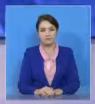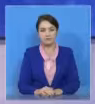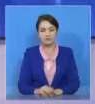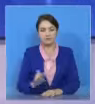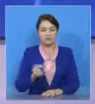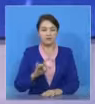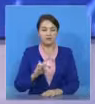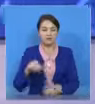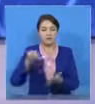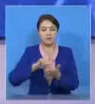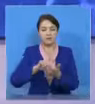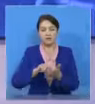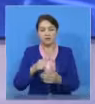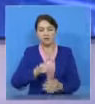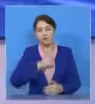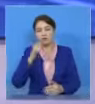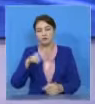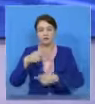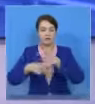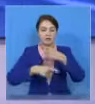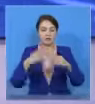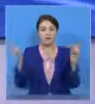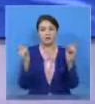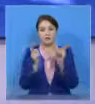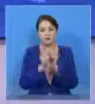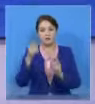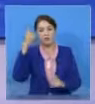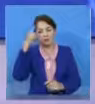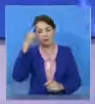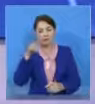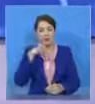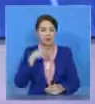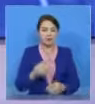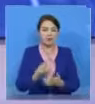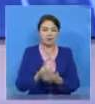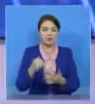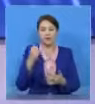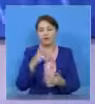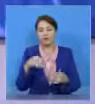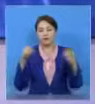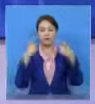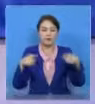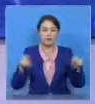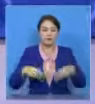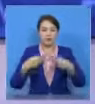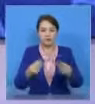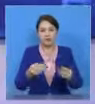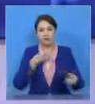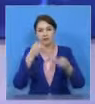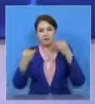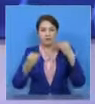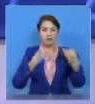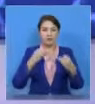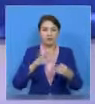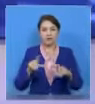Ржев шайқасына қатысқан жауынгерлердің ұрпақтары бас қосты. Естеліктерін айтып, құнды жәдігерлерін музейге табыстады. Әсерлі әңгіме,